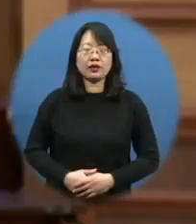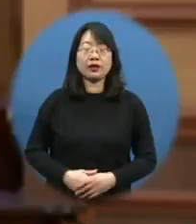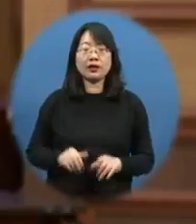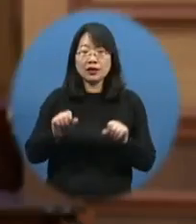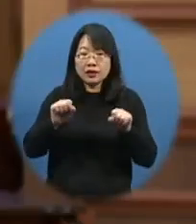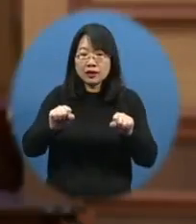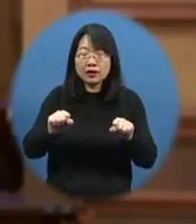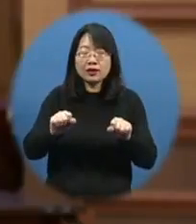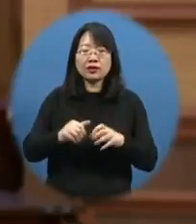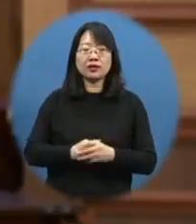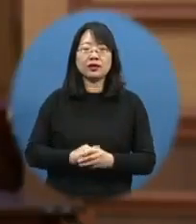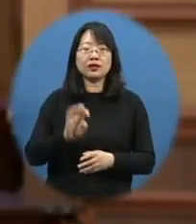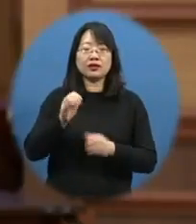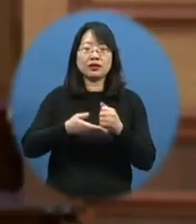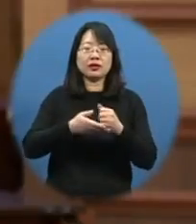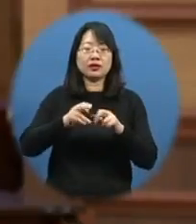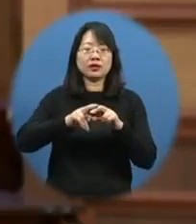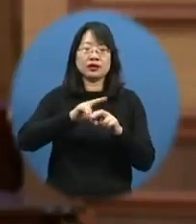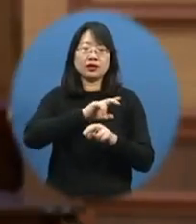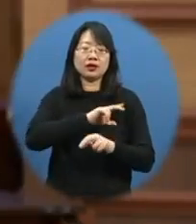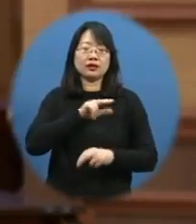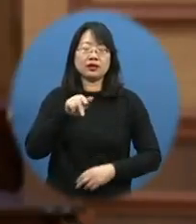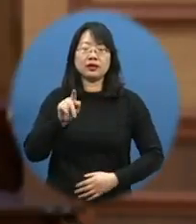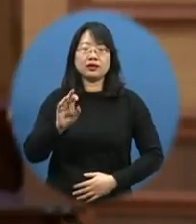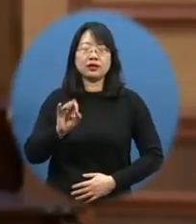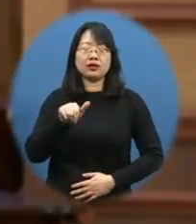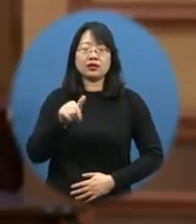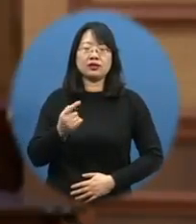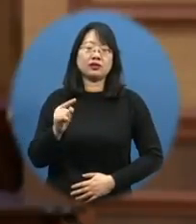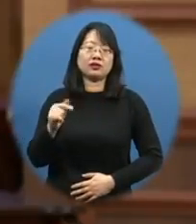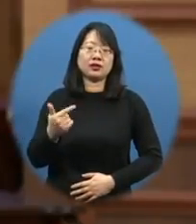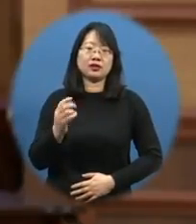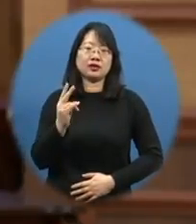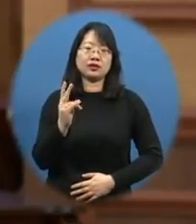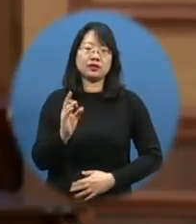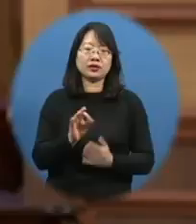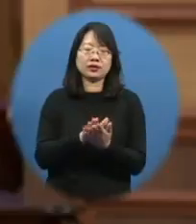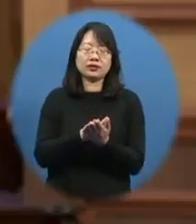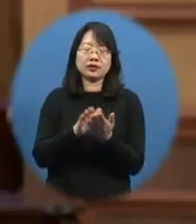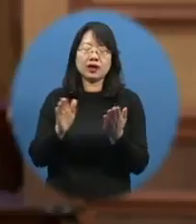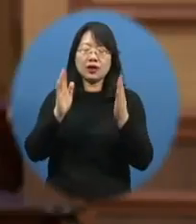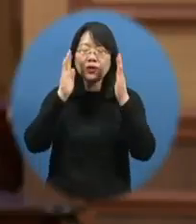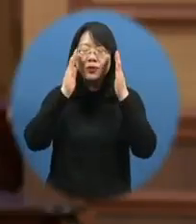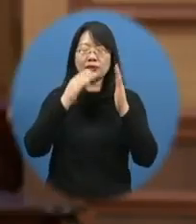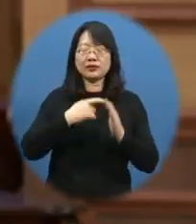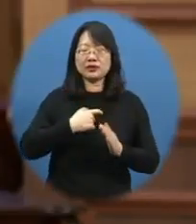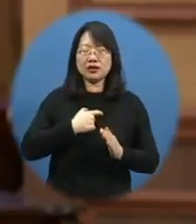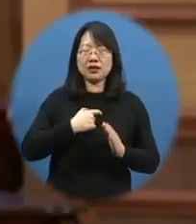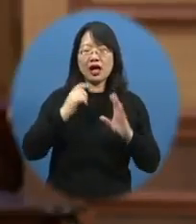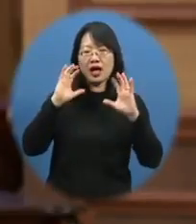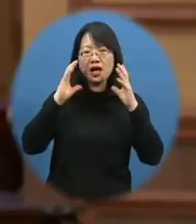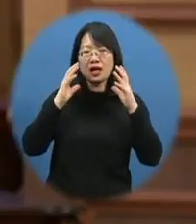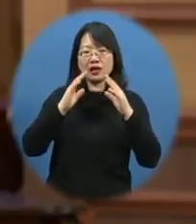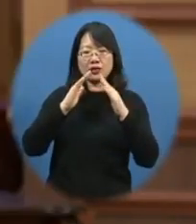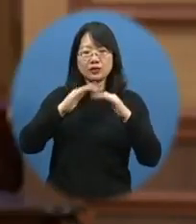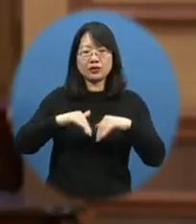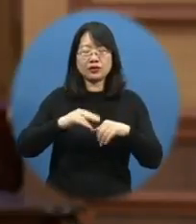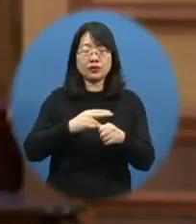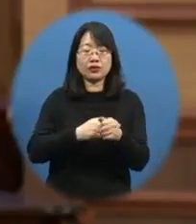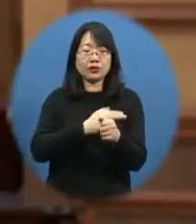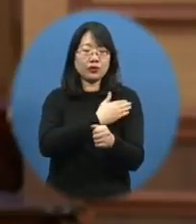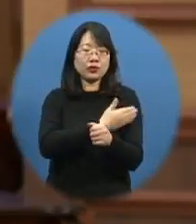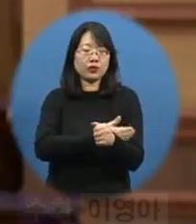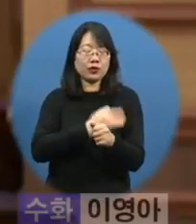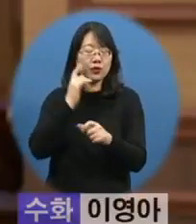여러분 안녕하십니까? EBS 초대석 정관용입니다. 공부하기 싫어하는 아이, 또 무너진 교권에